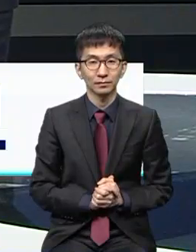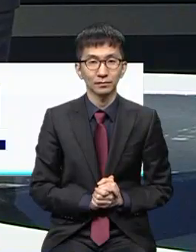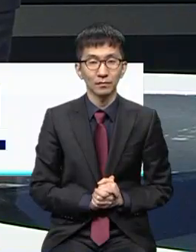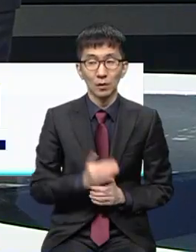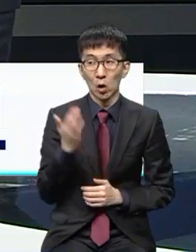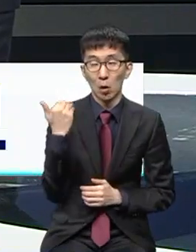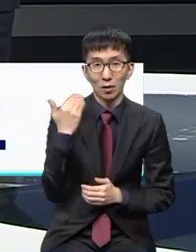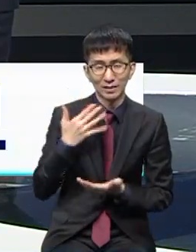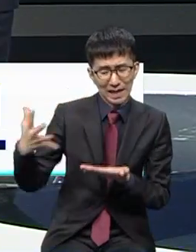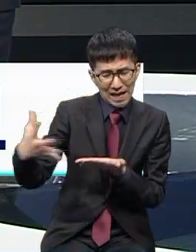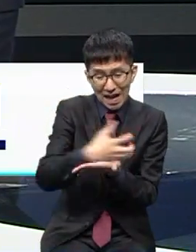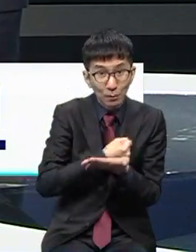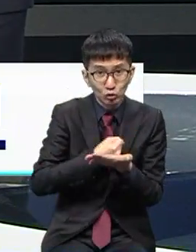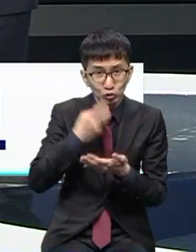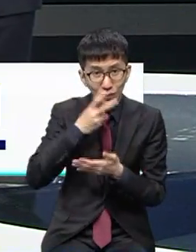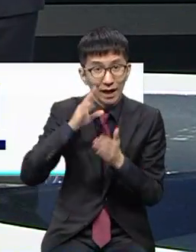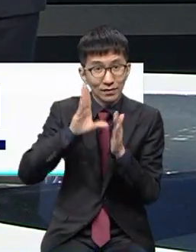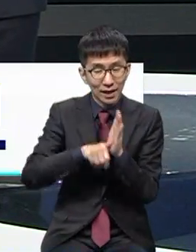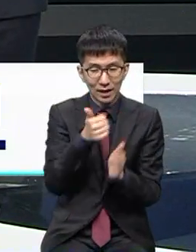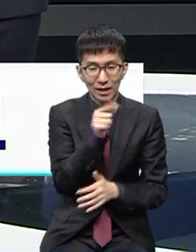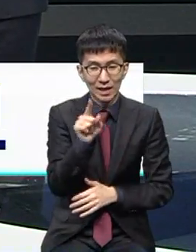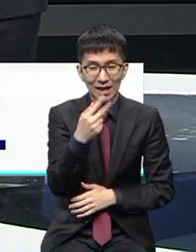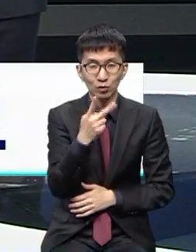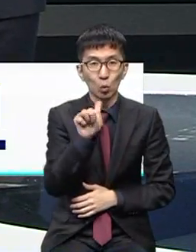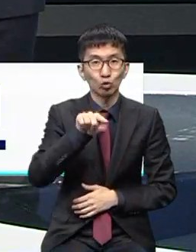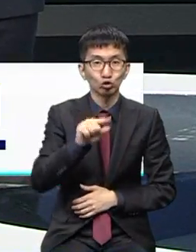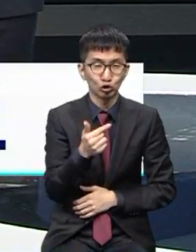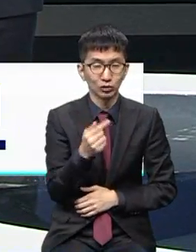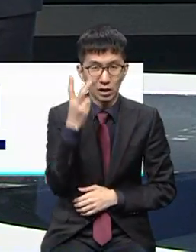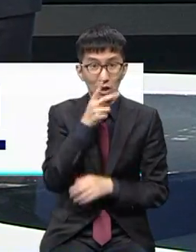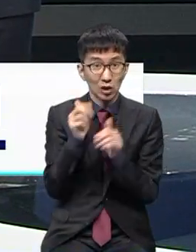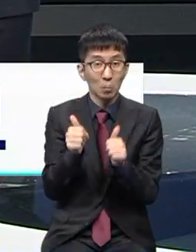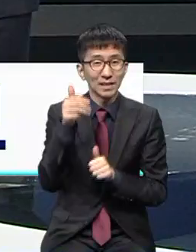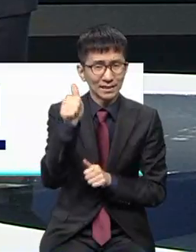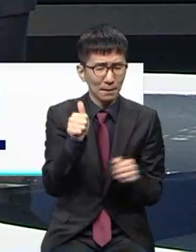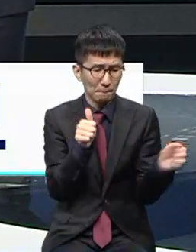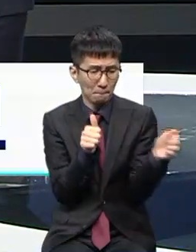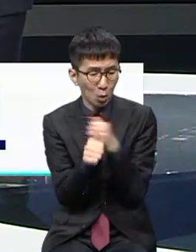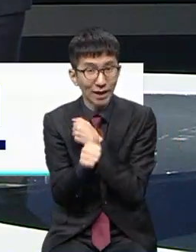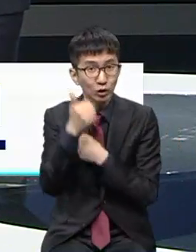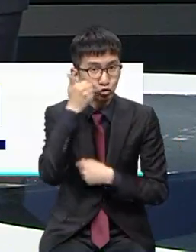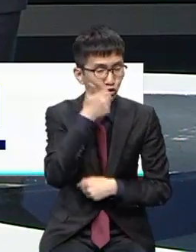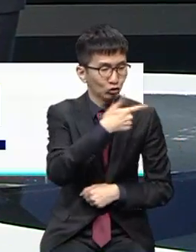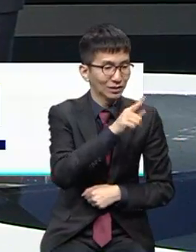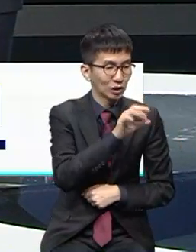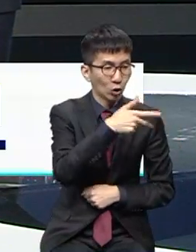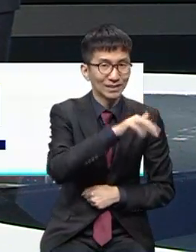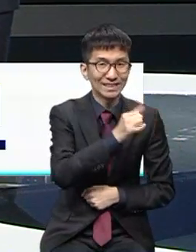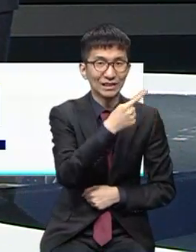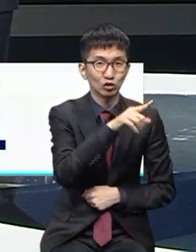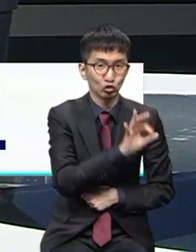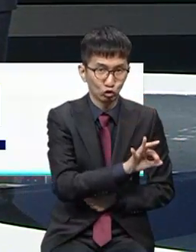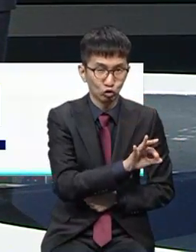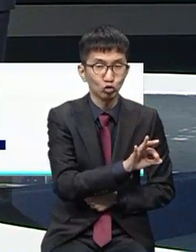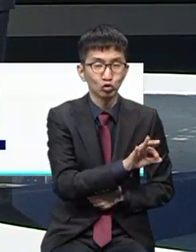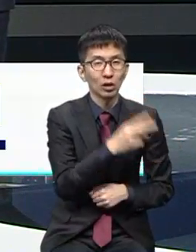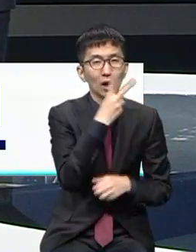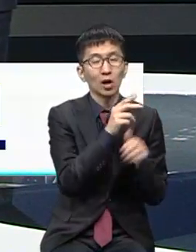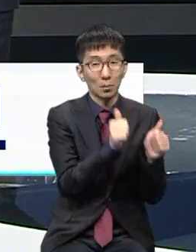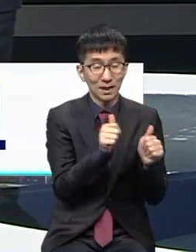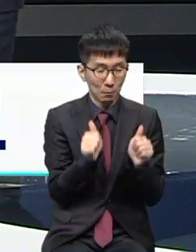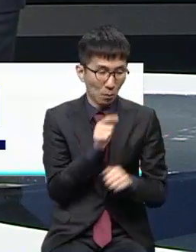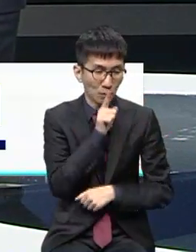네, 얼마 전에 압수수색 과정에서 한동훈 검사장을 폭행한 혐의로 정진웅 차장검사가 재판에